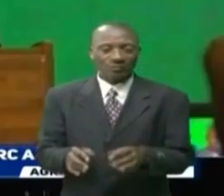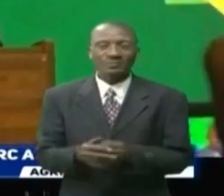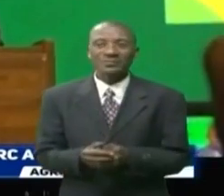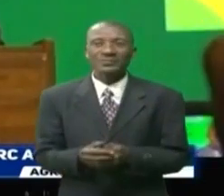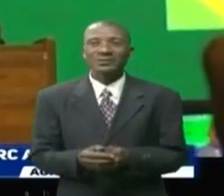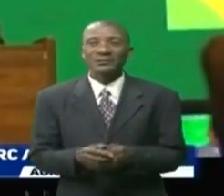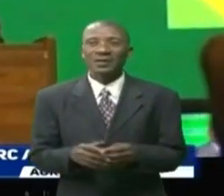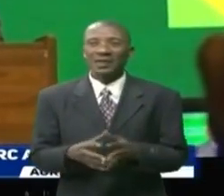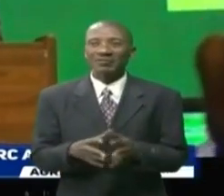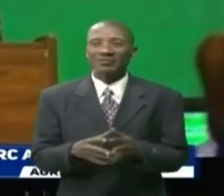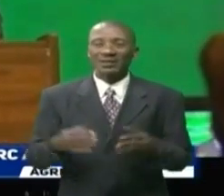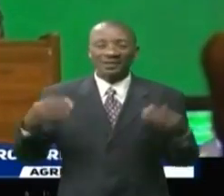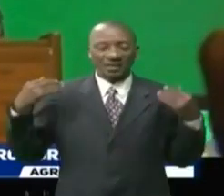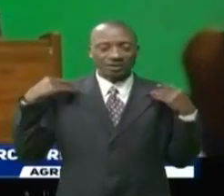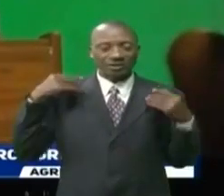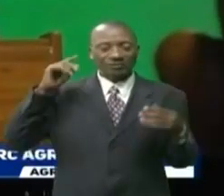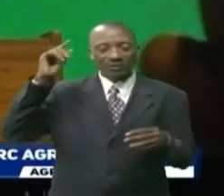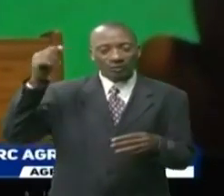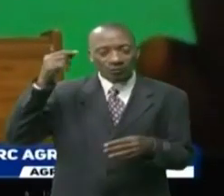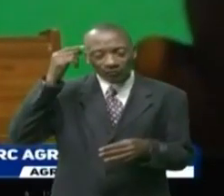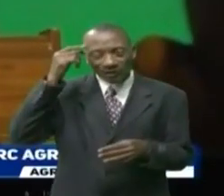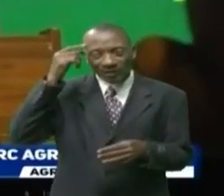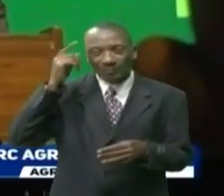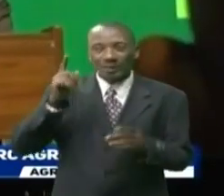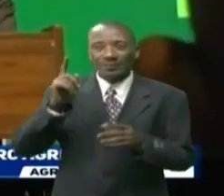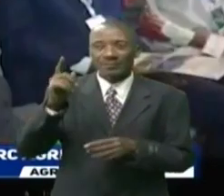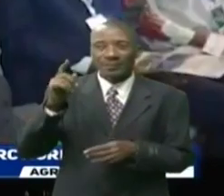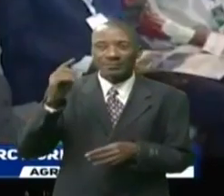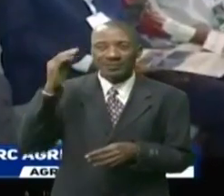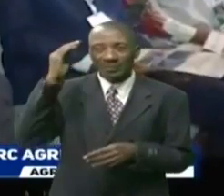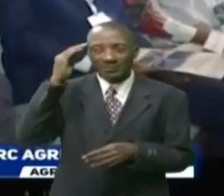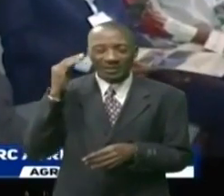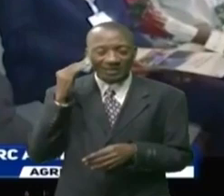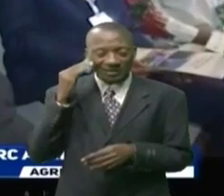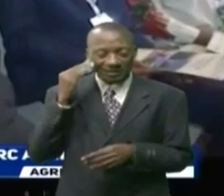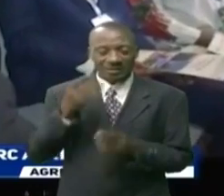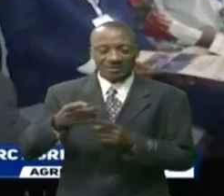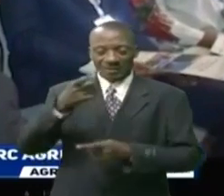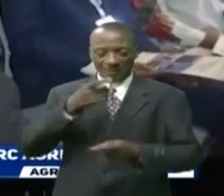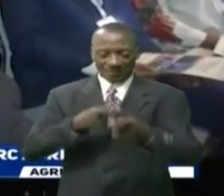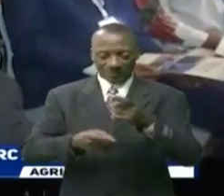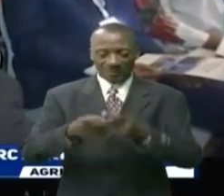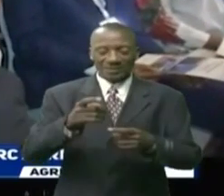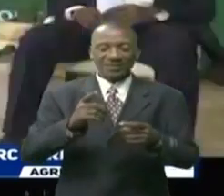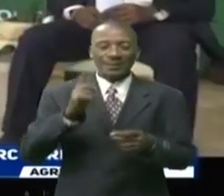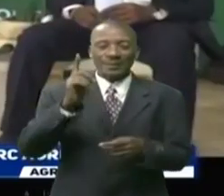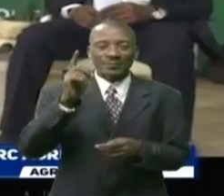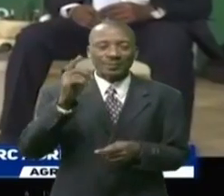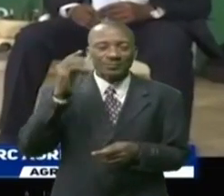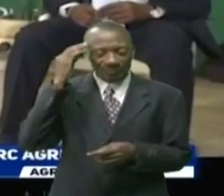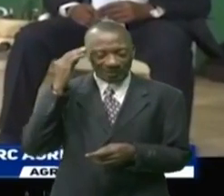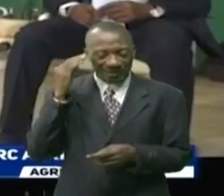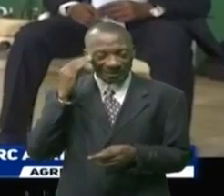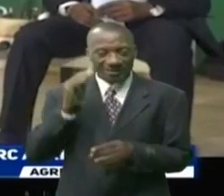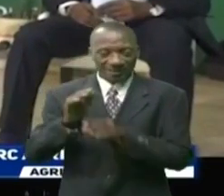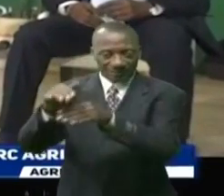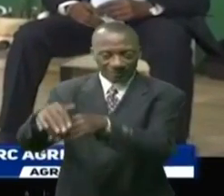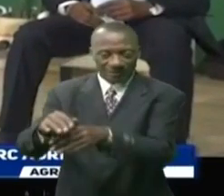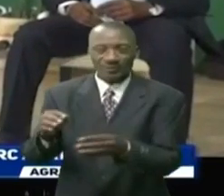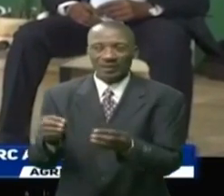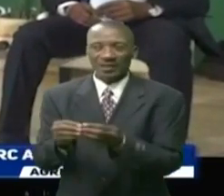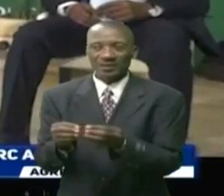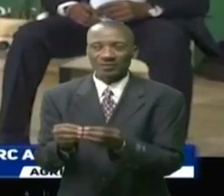gouvernement, Jean-Michel Samalukonde Kyenge, représentant du chef de l'État, Félix-Antoine Tshisekedi Tshilombo, qui a procédé